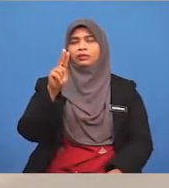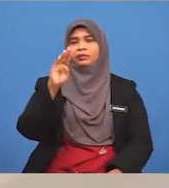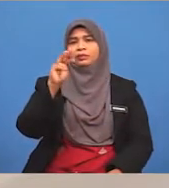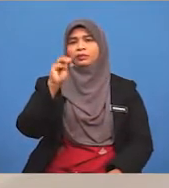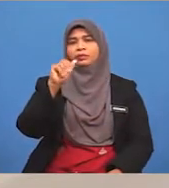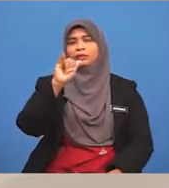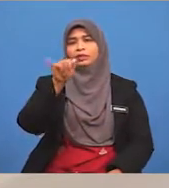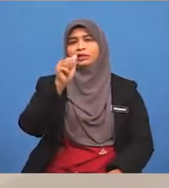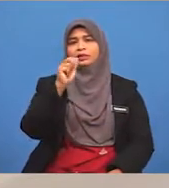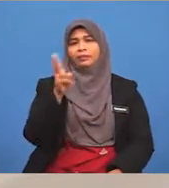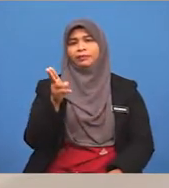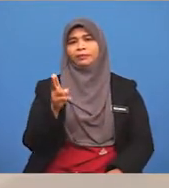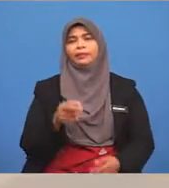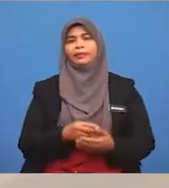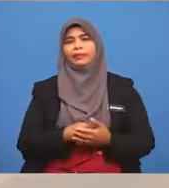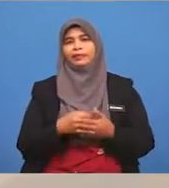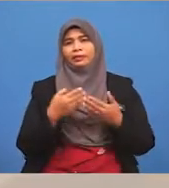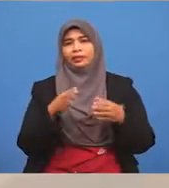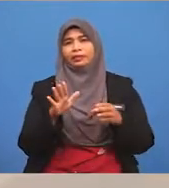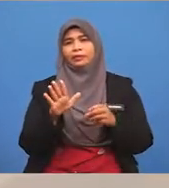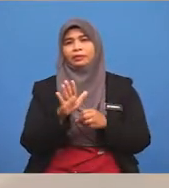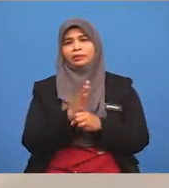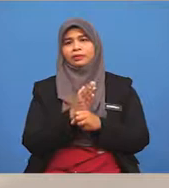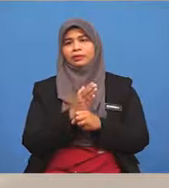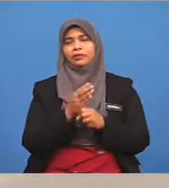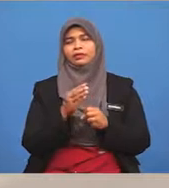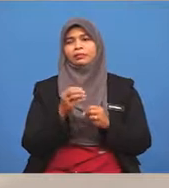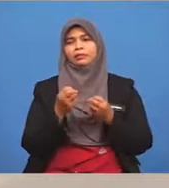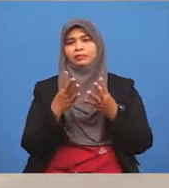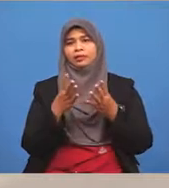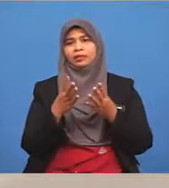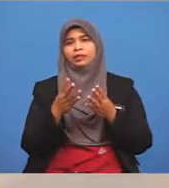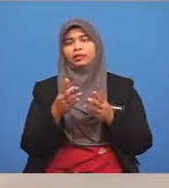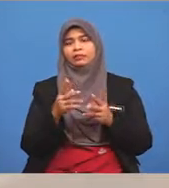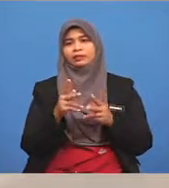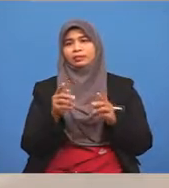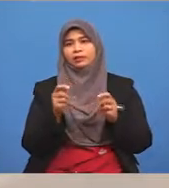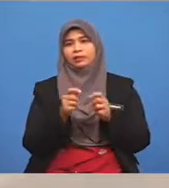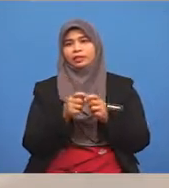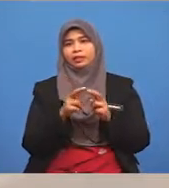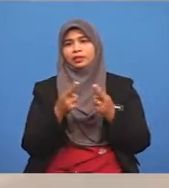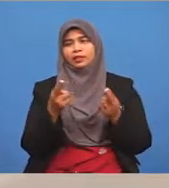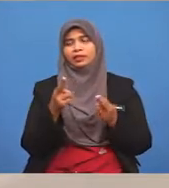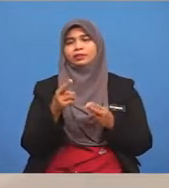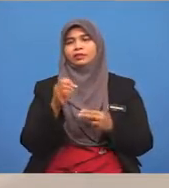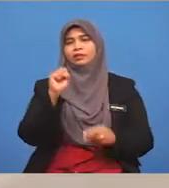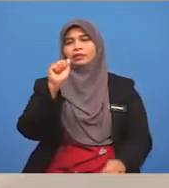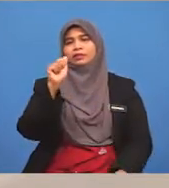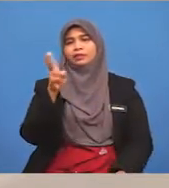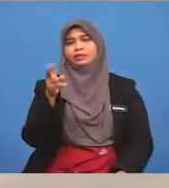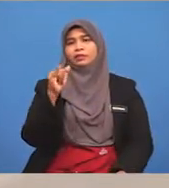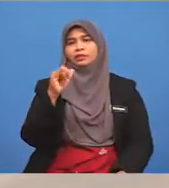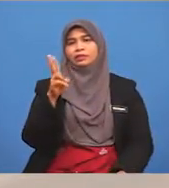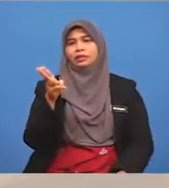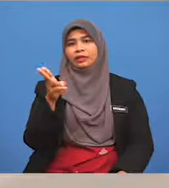memuatkan pelbagai martabat dan kategori hadis seperti hadis sahih, hasan dan